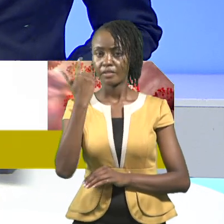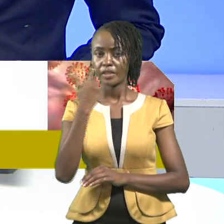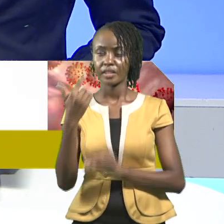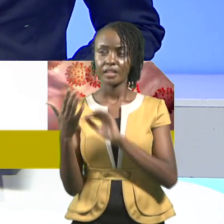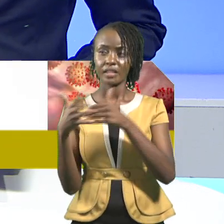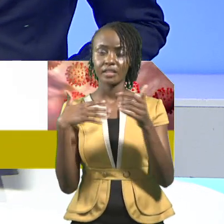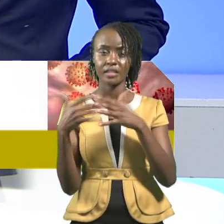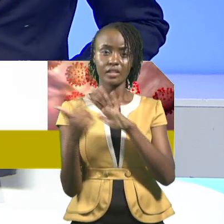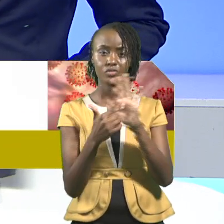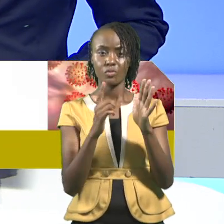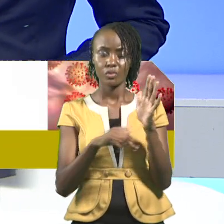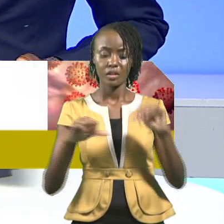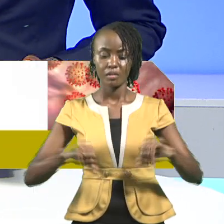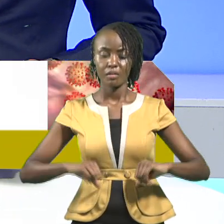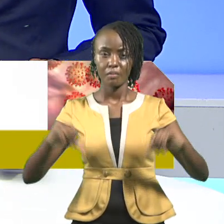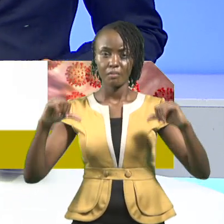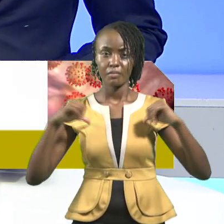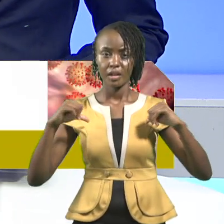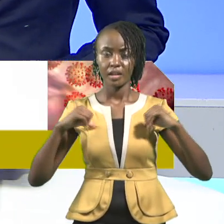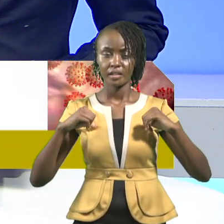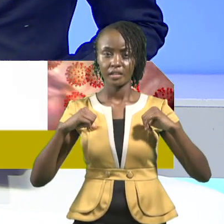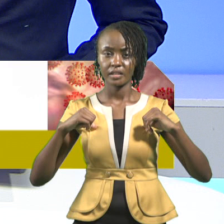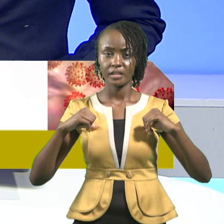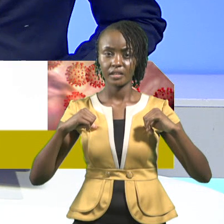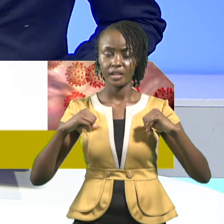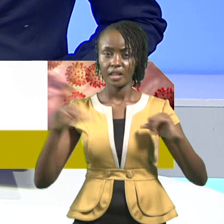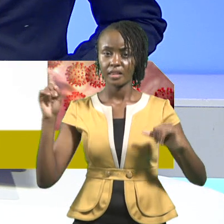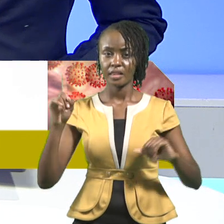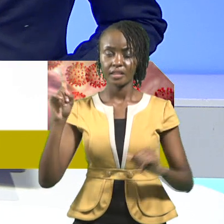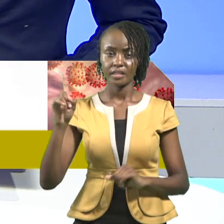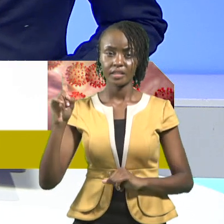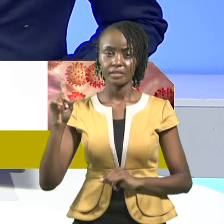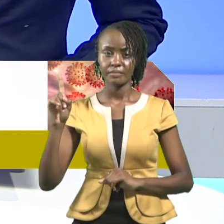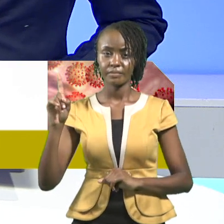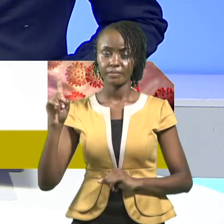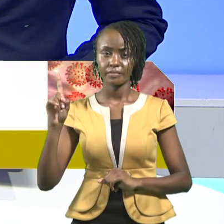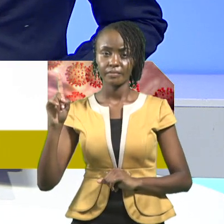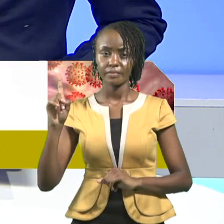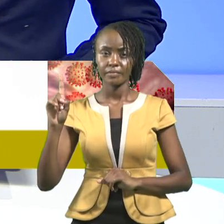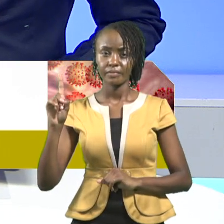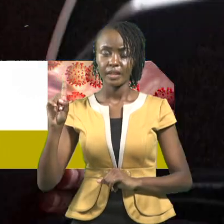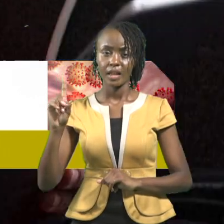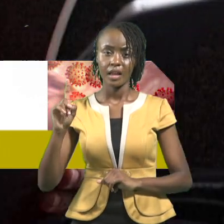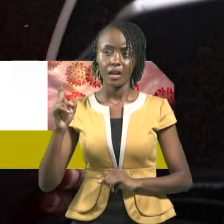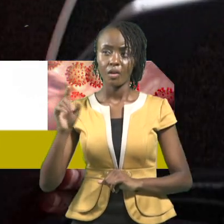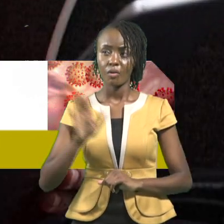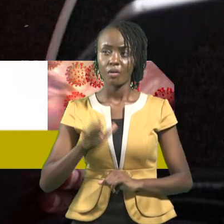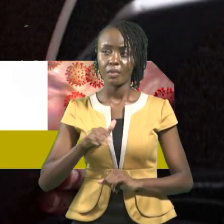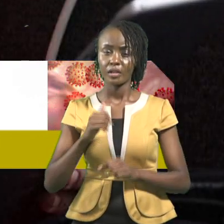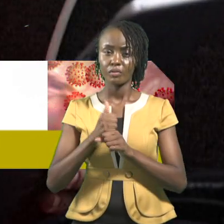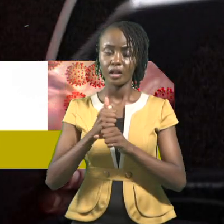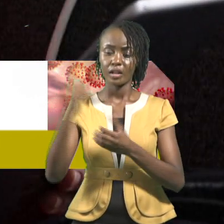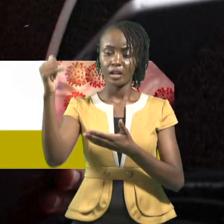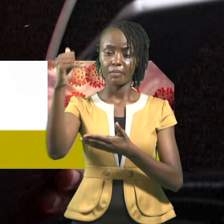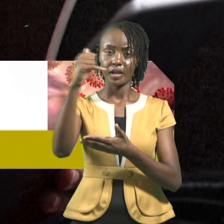kujivunia kwake. Inuit Sekininwak Linj Paulsen, msichana mwenye umri wa makamu, anafanya kazi ya sanaa yake kwenye simu yake aina ya